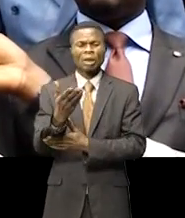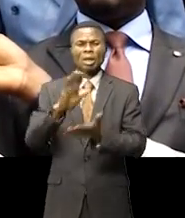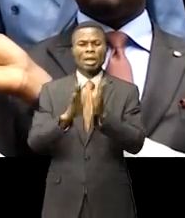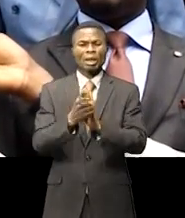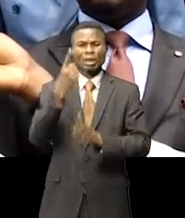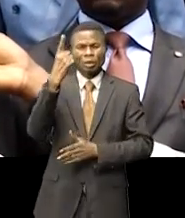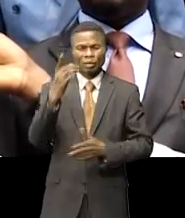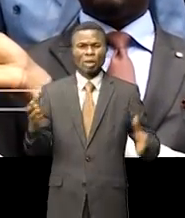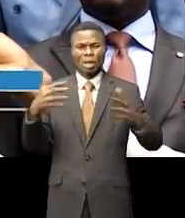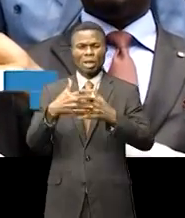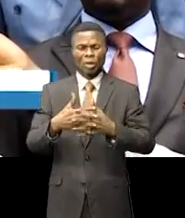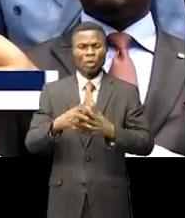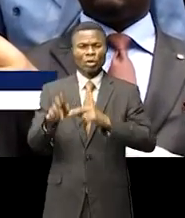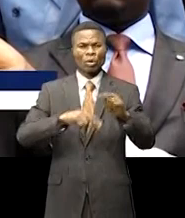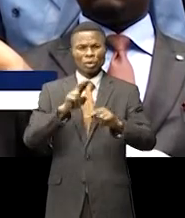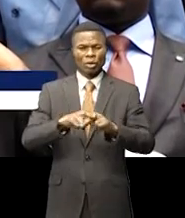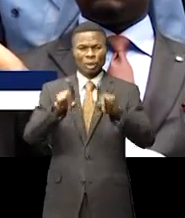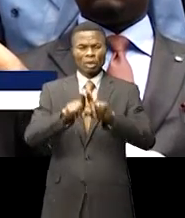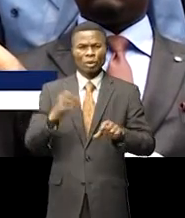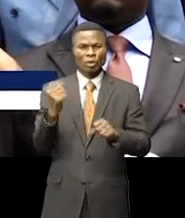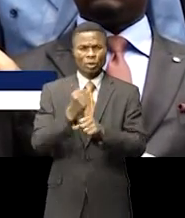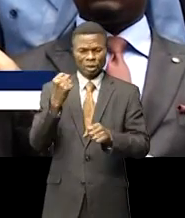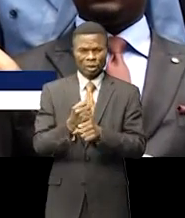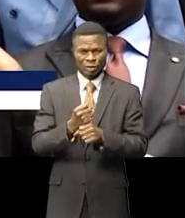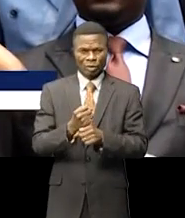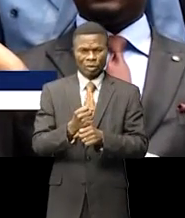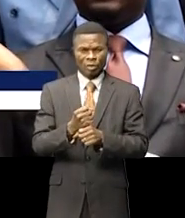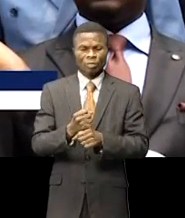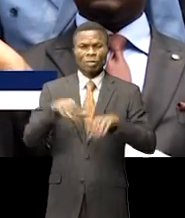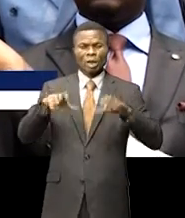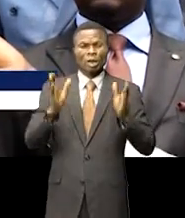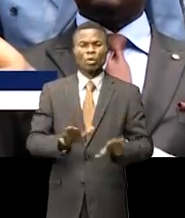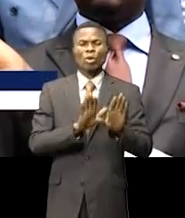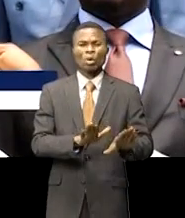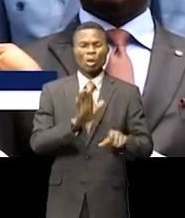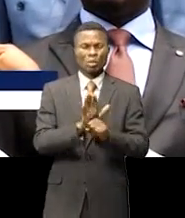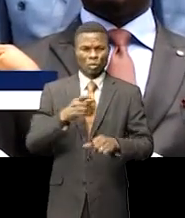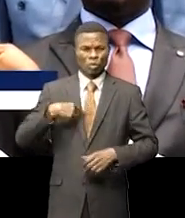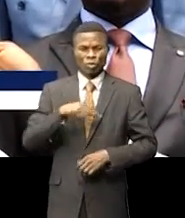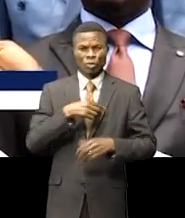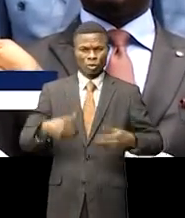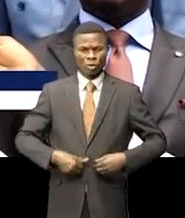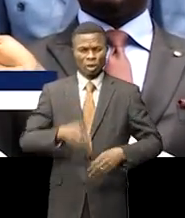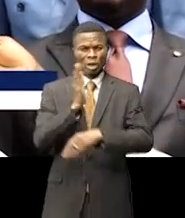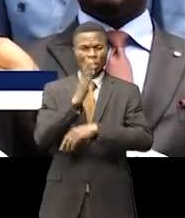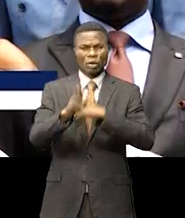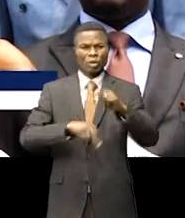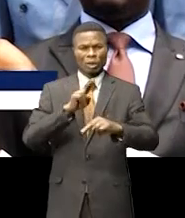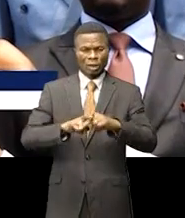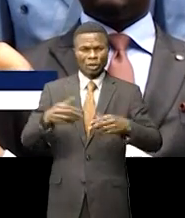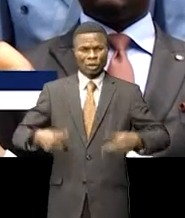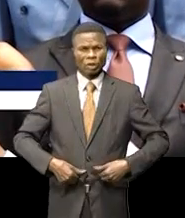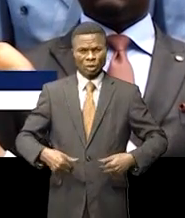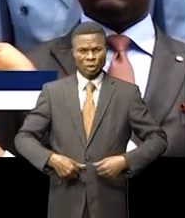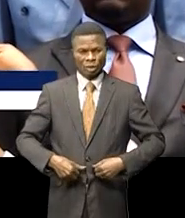la cohésion nationale et au travail. Le Congo attend beaucoup de nous. Le Conseil national de la jeunesse